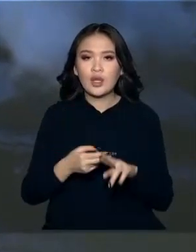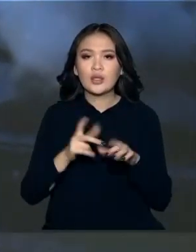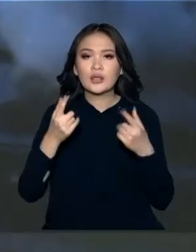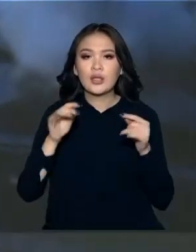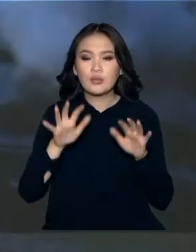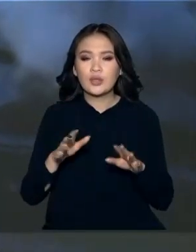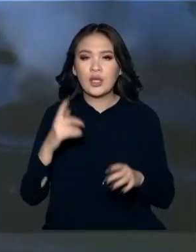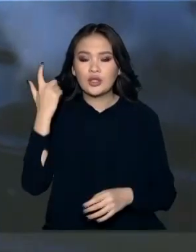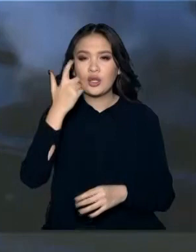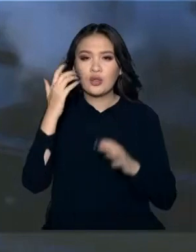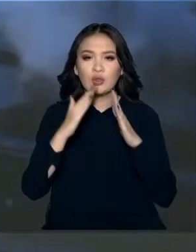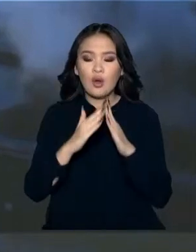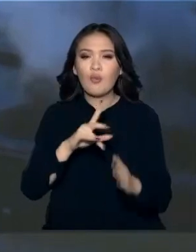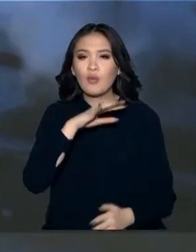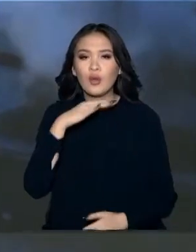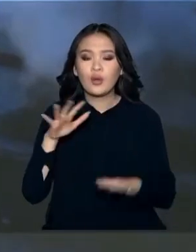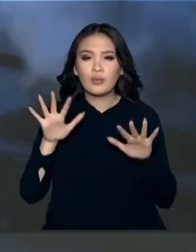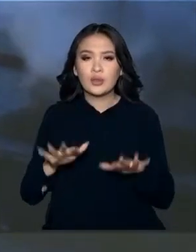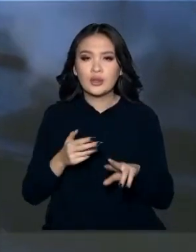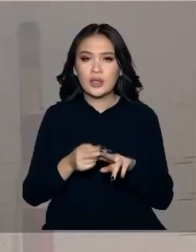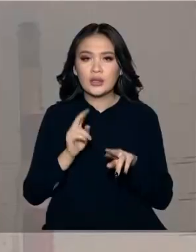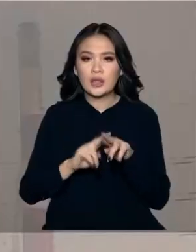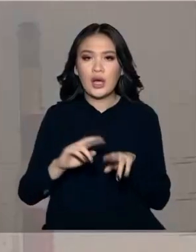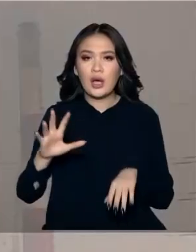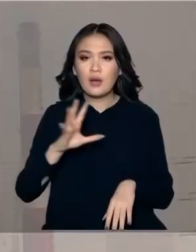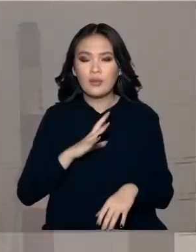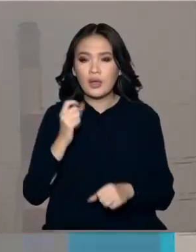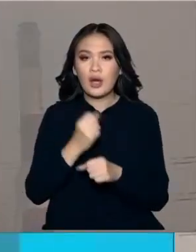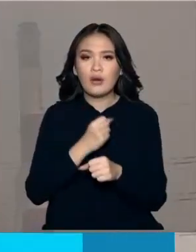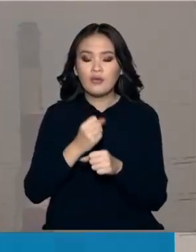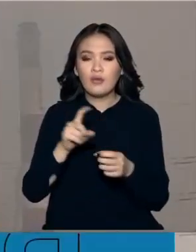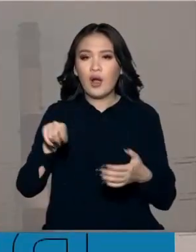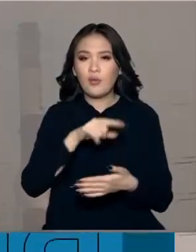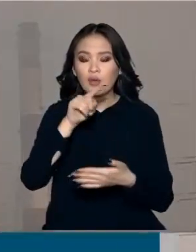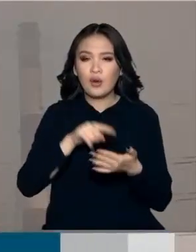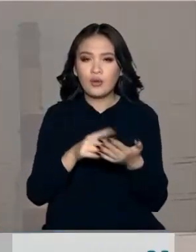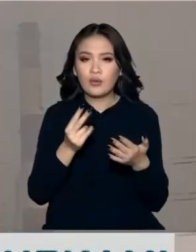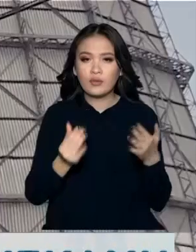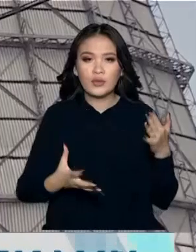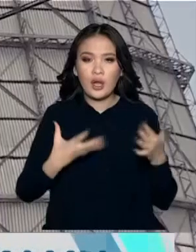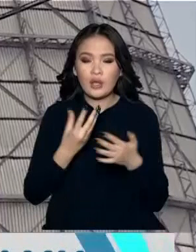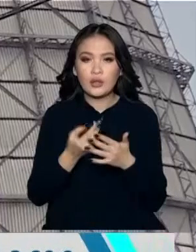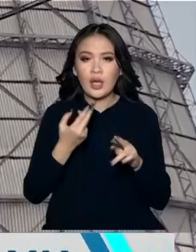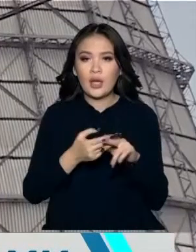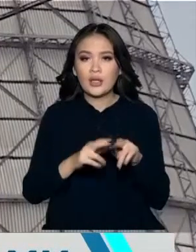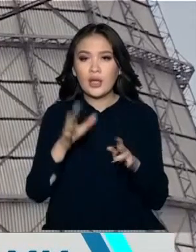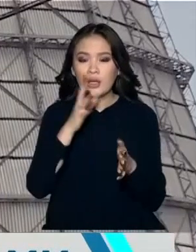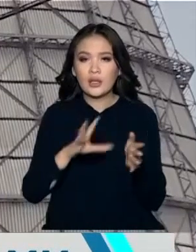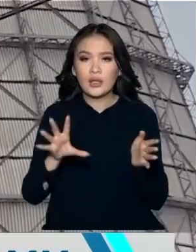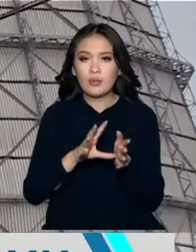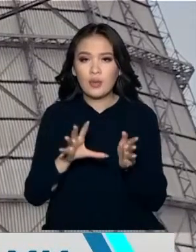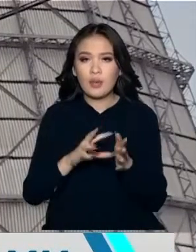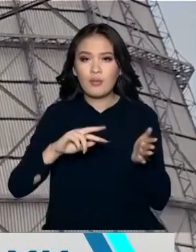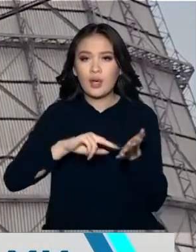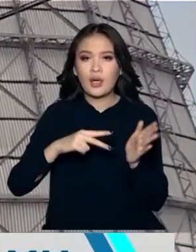находятся в частной собственности. Глава Кабмина заявил о необходимости проработать вопросы финансирования модернизации энергообъектов